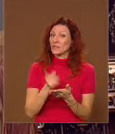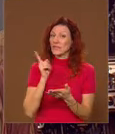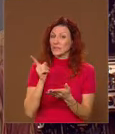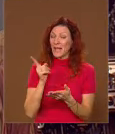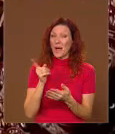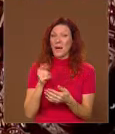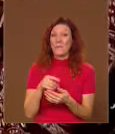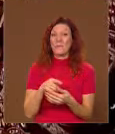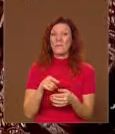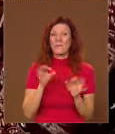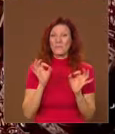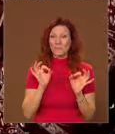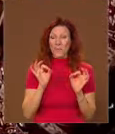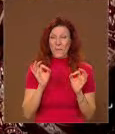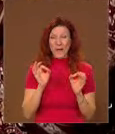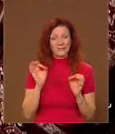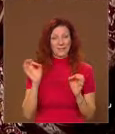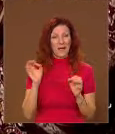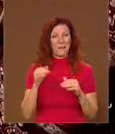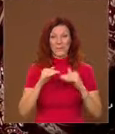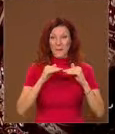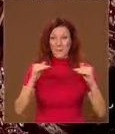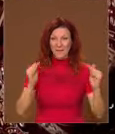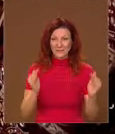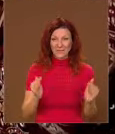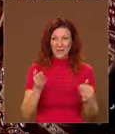на Светия престол в истинско тяло и кръв Христови.